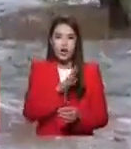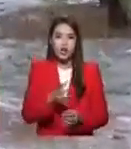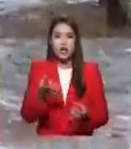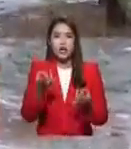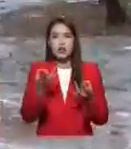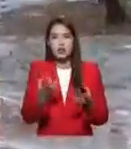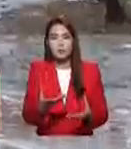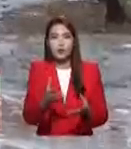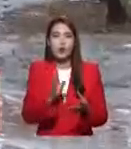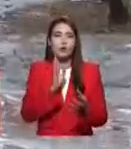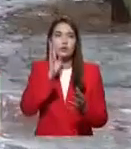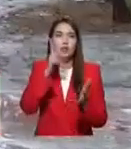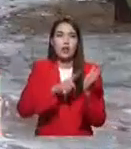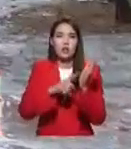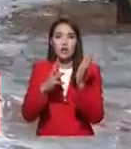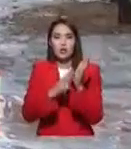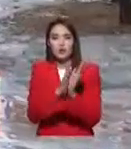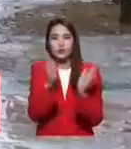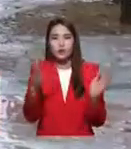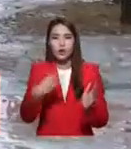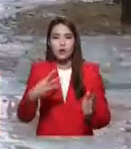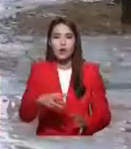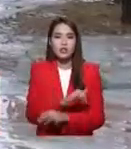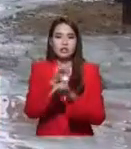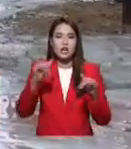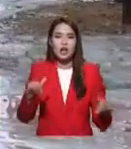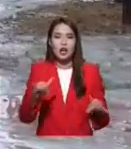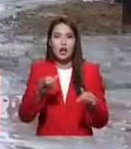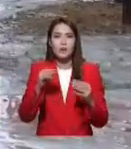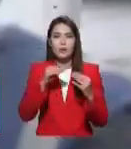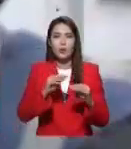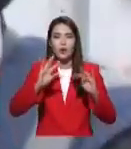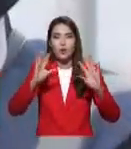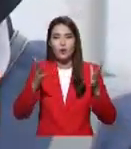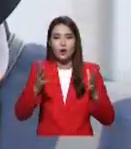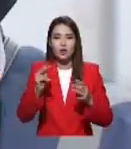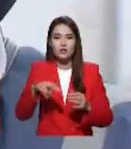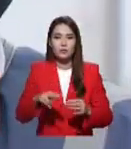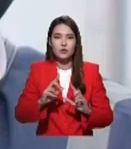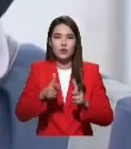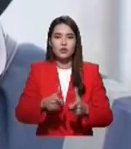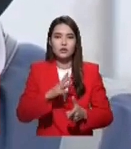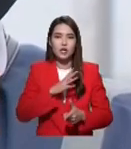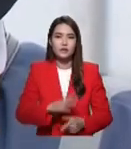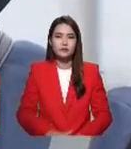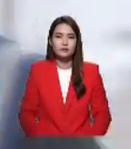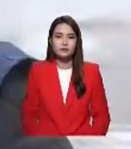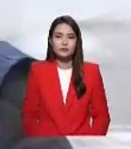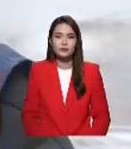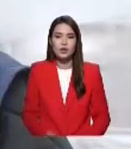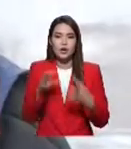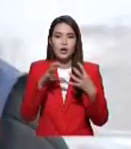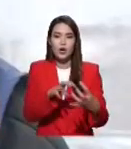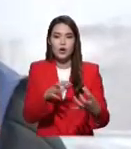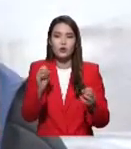9-дың аралығында қала бойынша 30-дан астам жол көлік оқиғасы тіркелді. Әрең шықтық қой жұмысқа. Автобустарда дұрыс